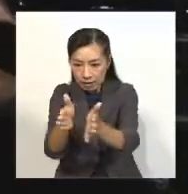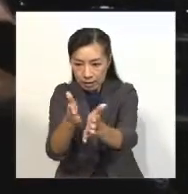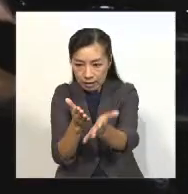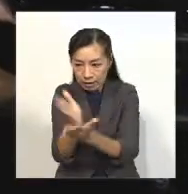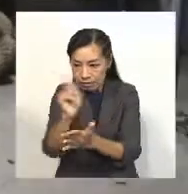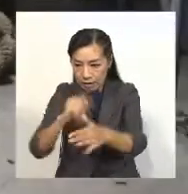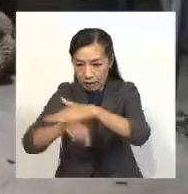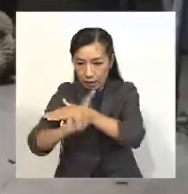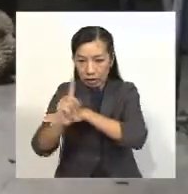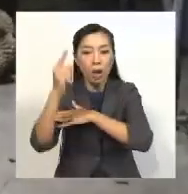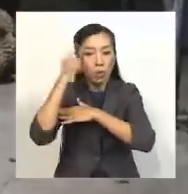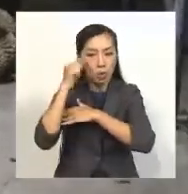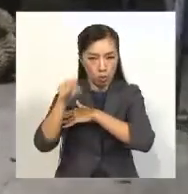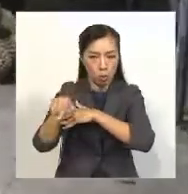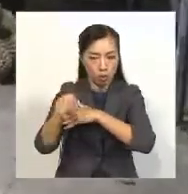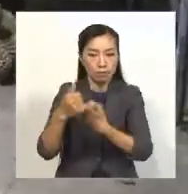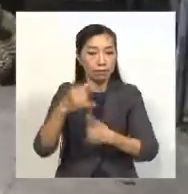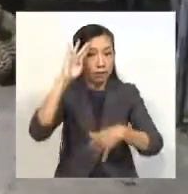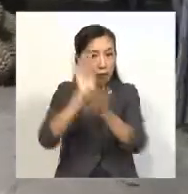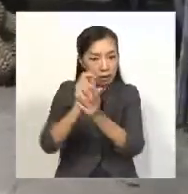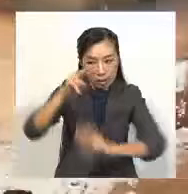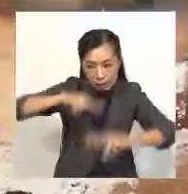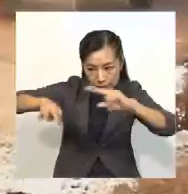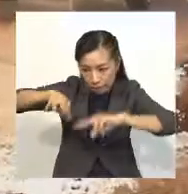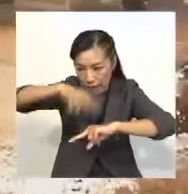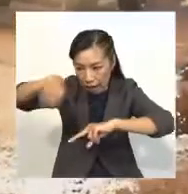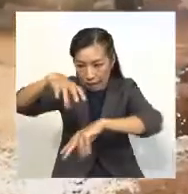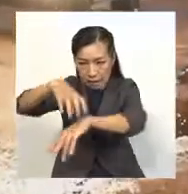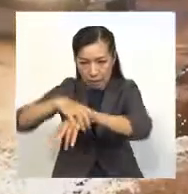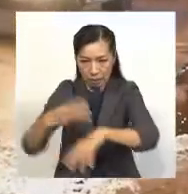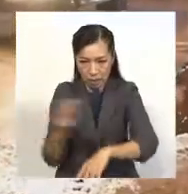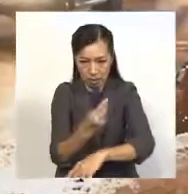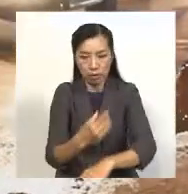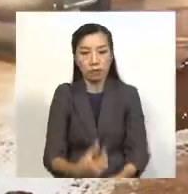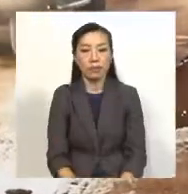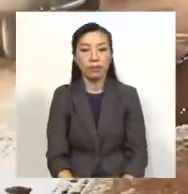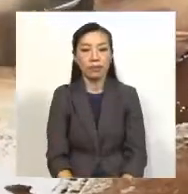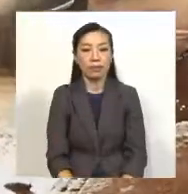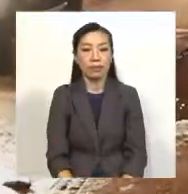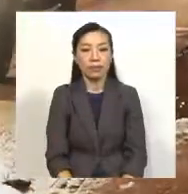นี้เจ้าหน้าที่เร่งตรวจสอบหาเบาะแสแล้วก็จะติดตามจับกุมตัวมาดำเนินคดีให้ได้ค่ะ